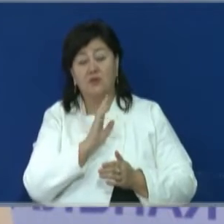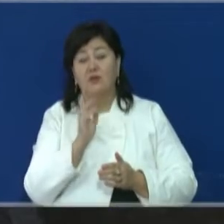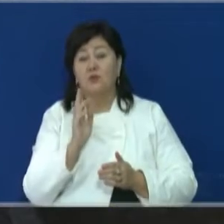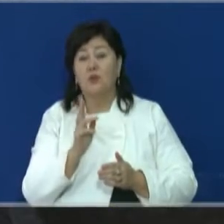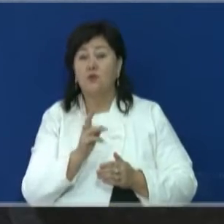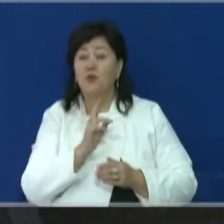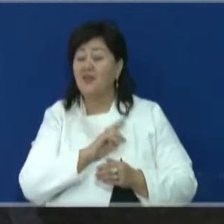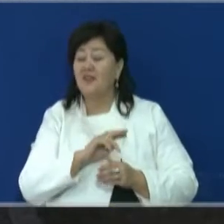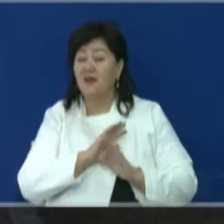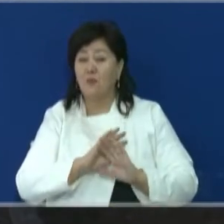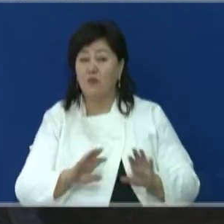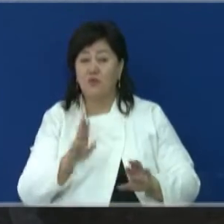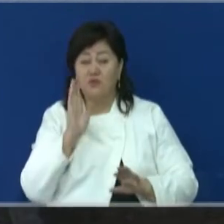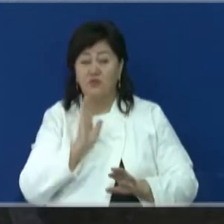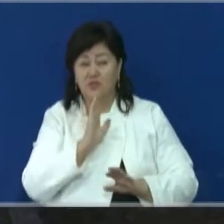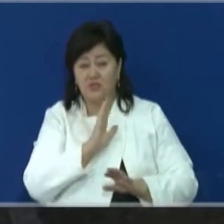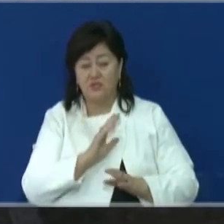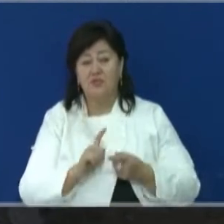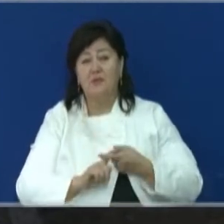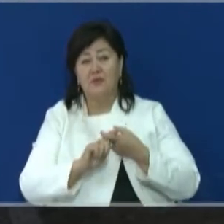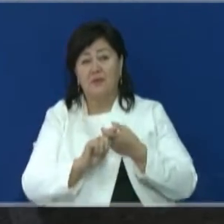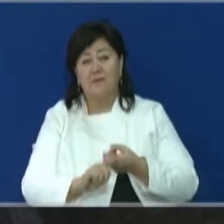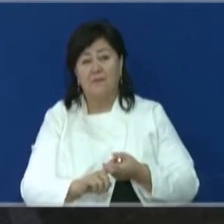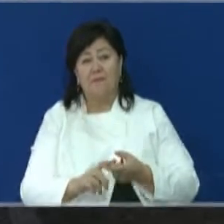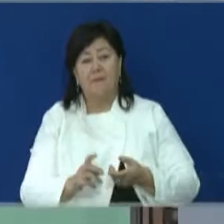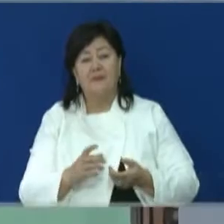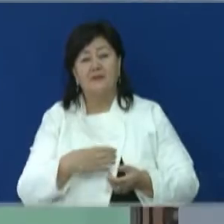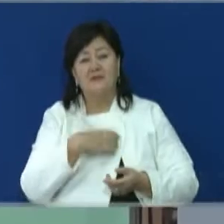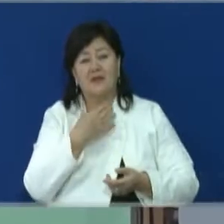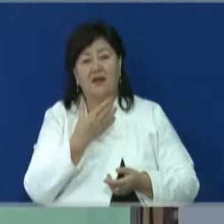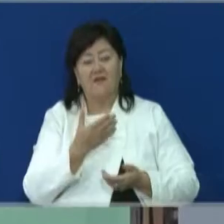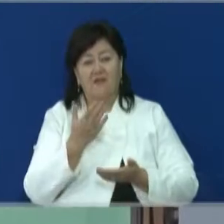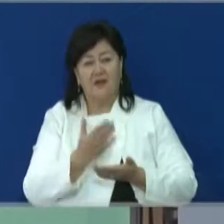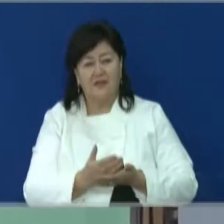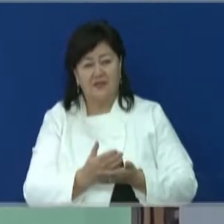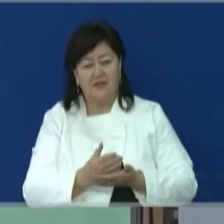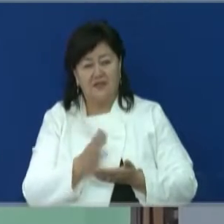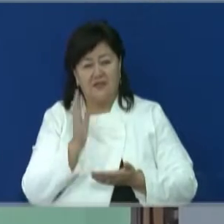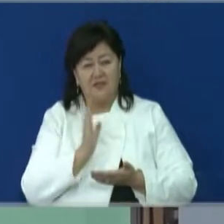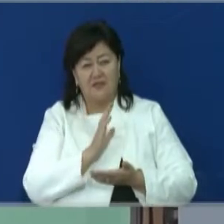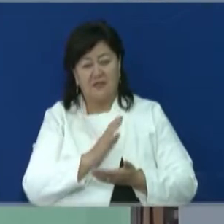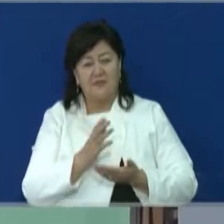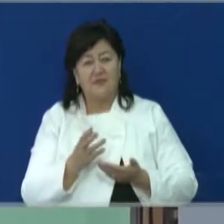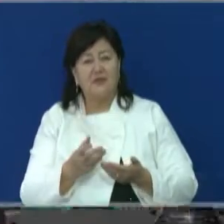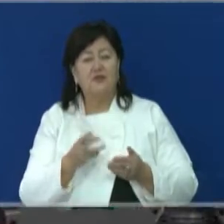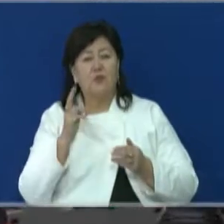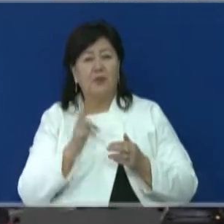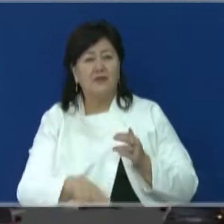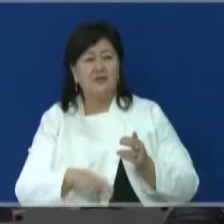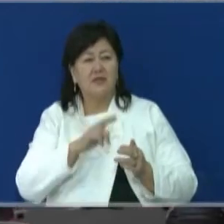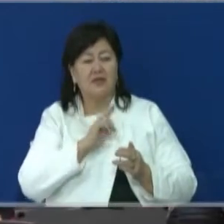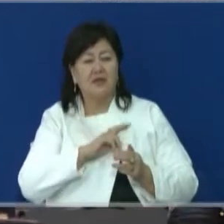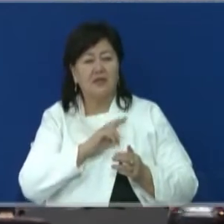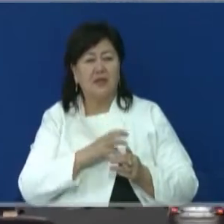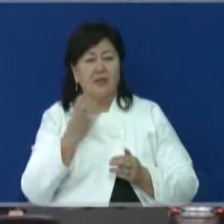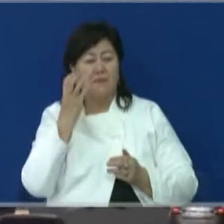қатысты. Жалпы міндетті әлеуметтік сақтандыру жүйесі азаматтардың еңбекке қабілеті мен асыраушысынан және жұмысынан айырылуы,